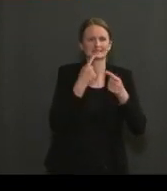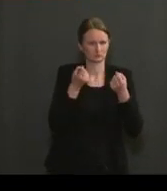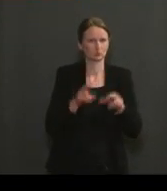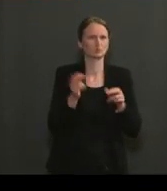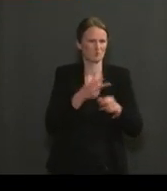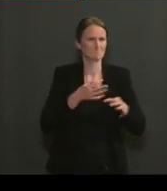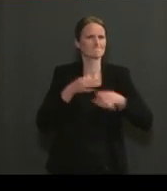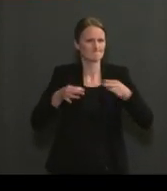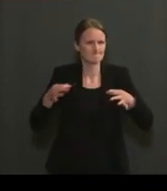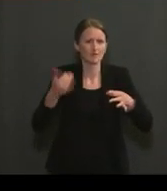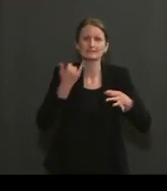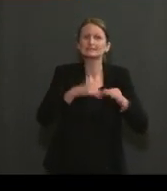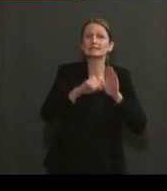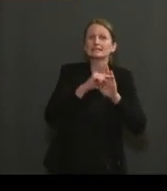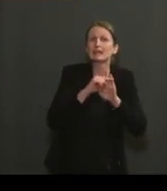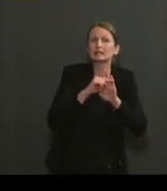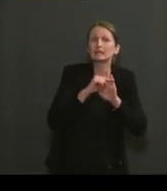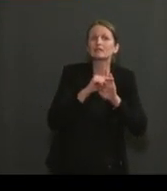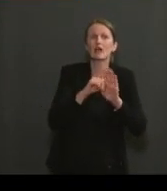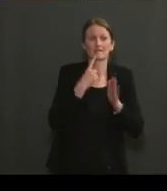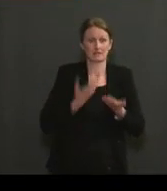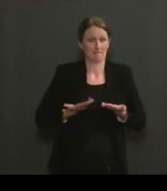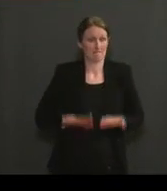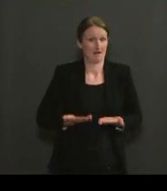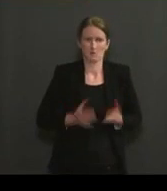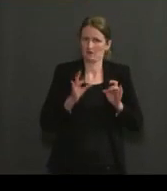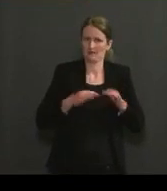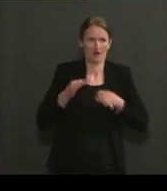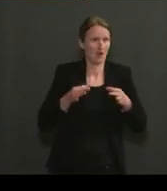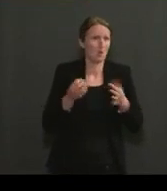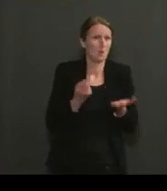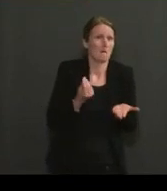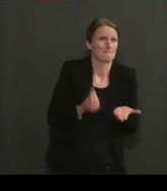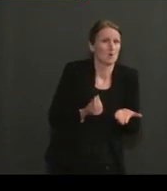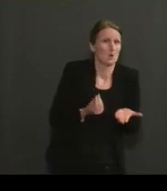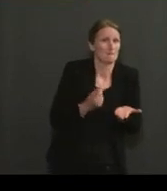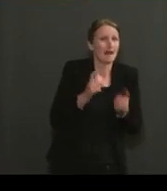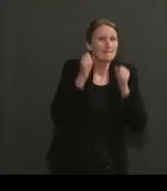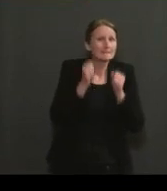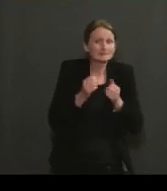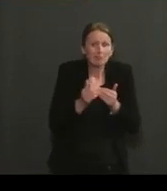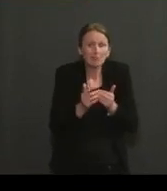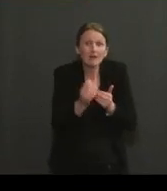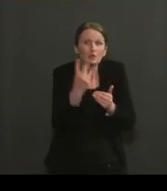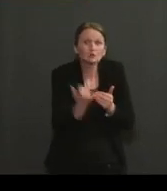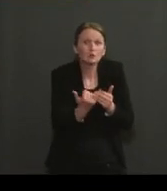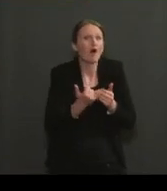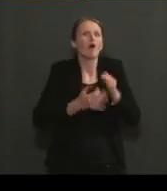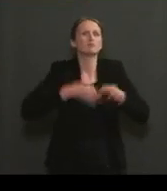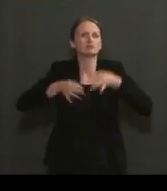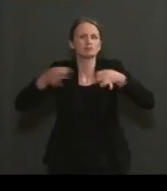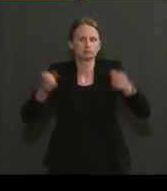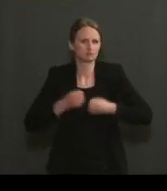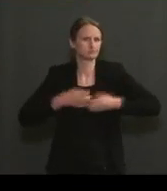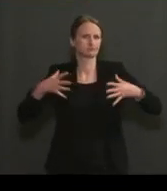risquez de le devenir plus par la suite. Et donc c'est extrêmement important à comprendre. Ces tests, en dehors de l'emploi